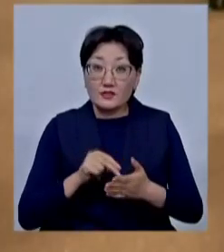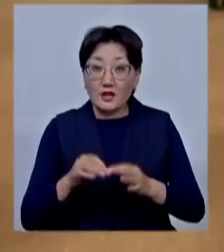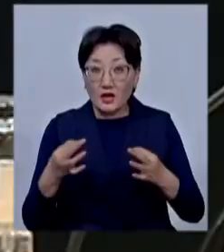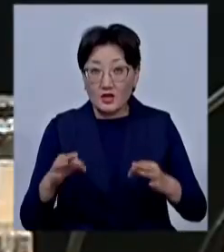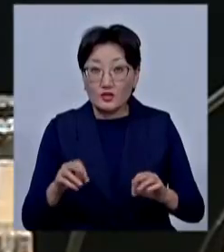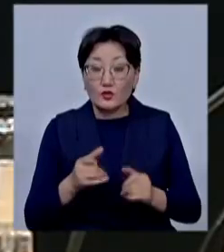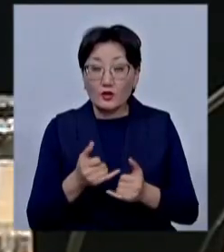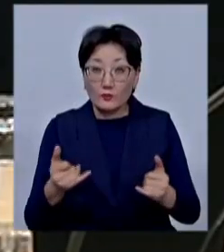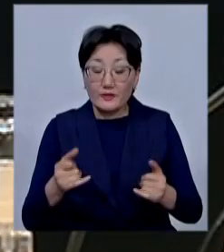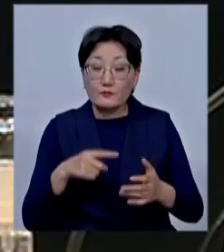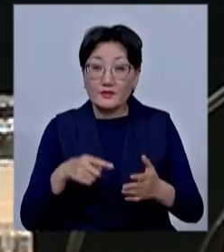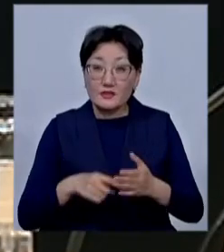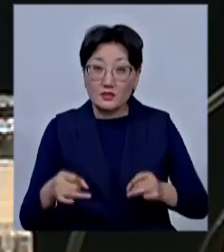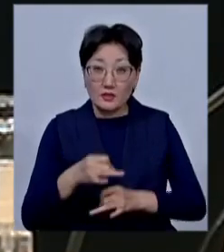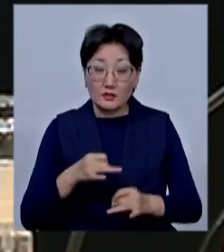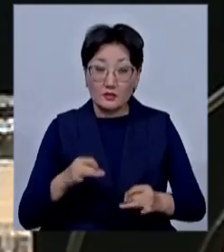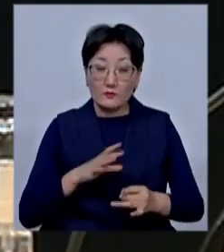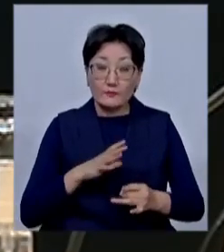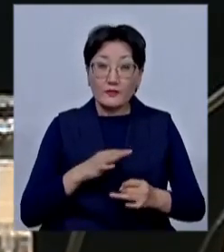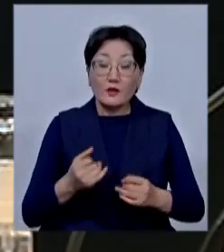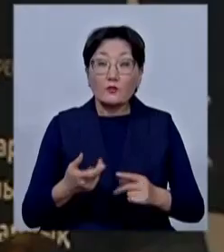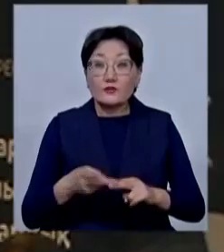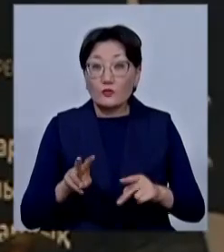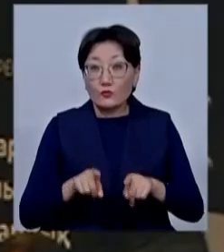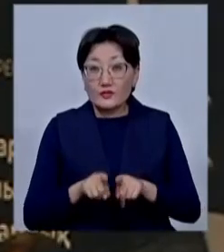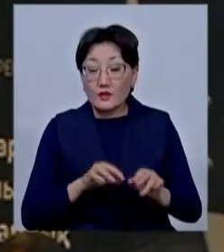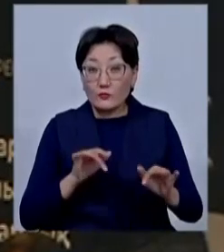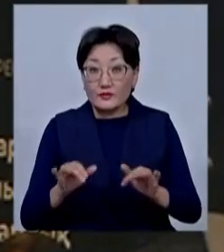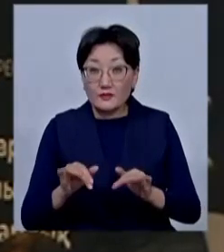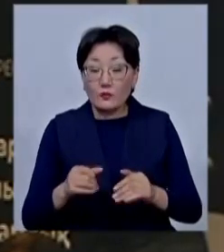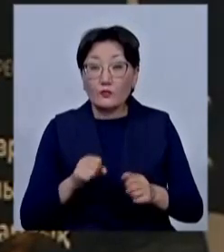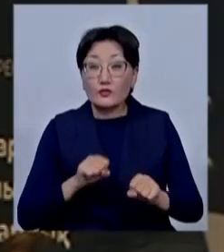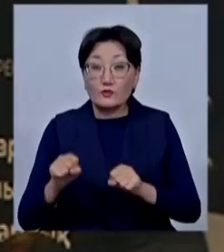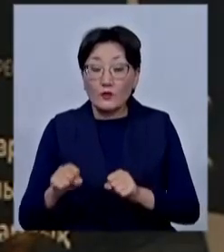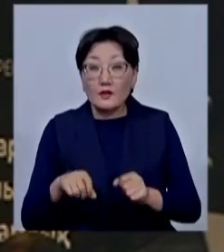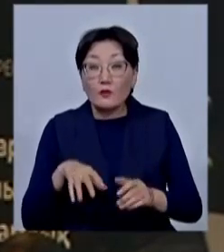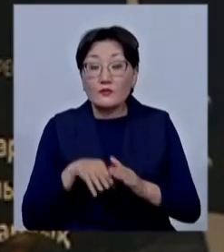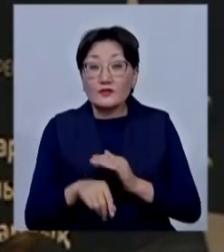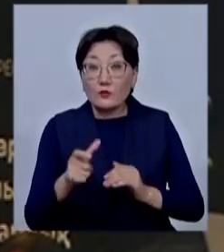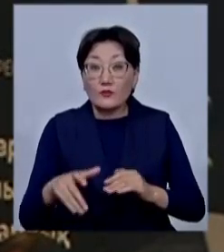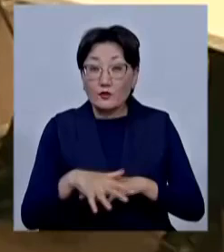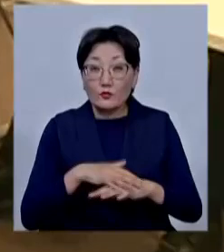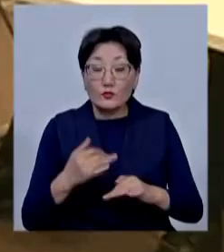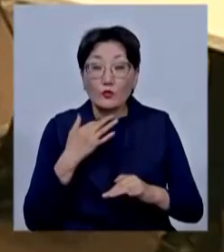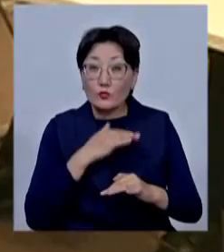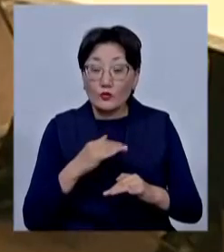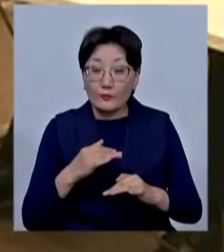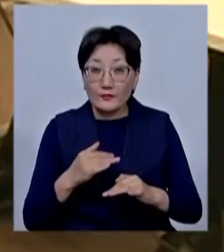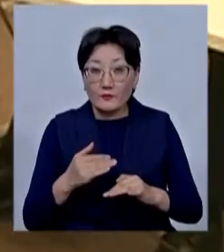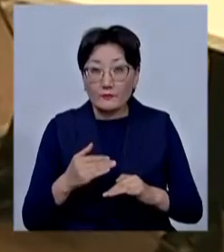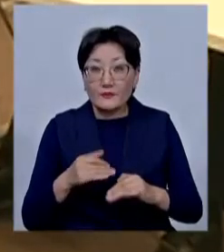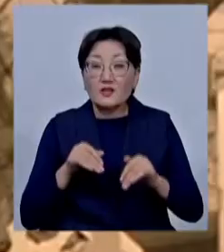ашықтықты қамтамасыз ету мәселелерін талқылады. Бармақ басты көз қысты әрекеттердің алдын алуға әсіресе азаматтық қоғамды көптеп жұмылдыру